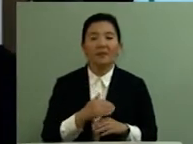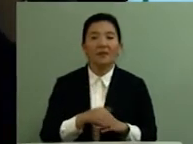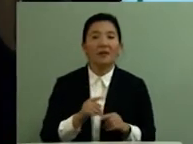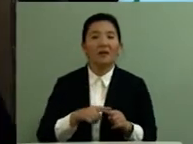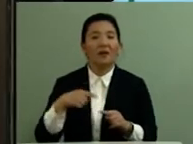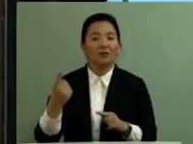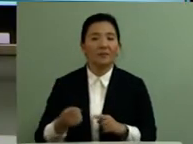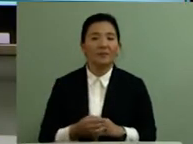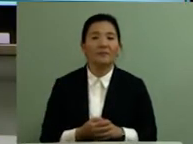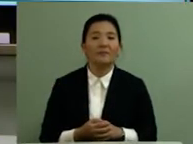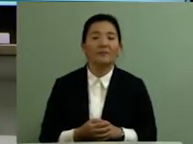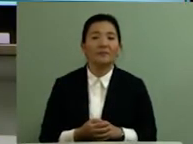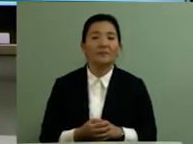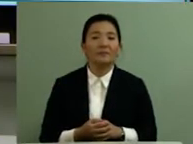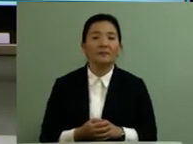идем дальше.